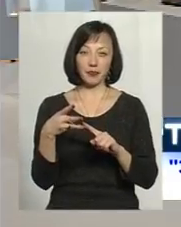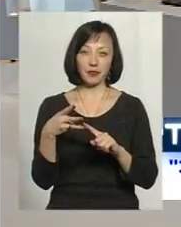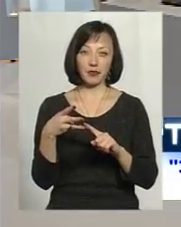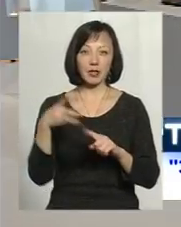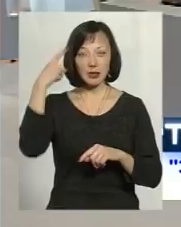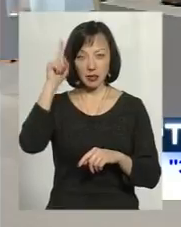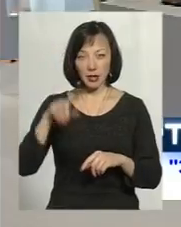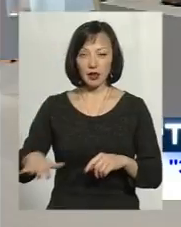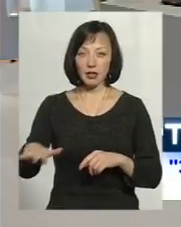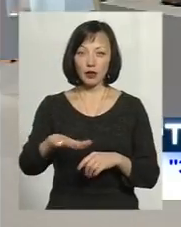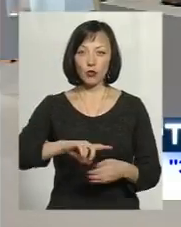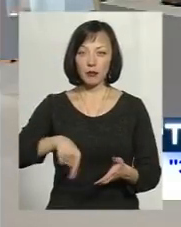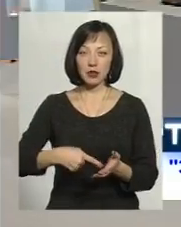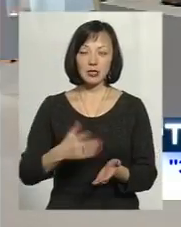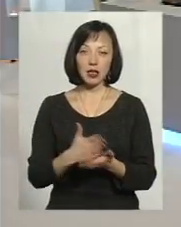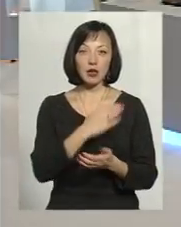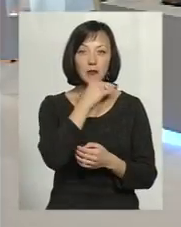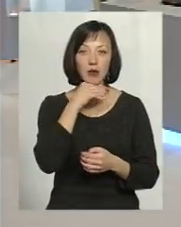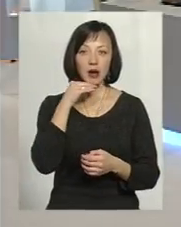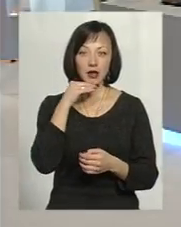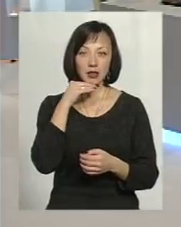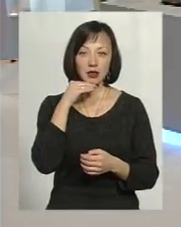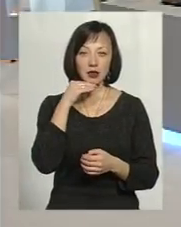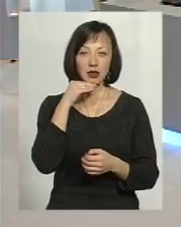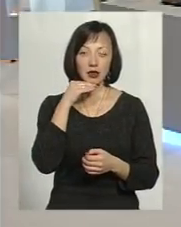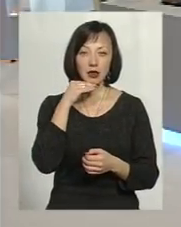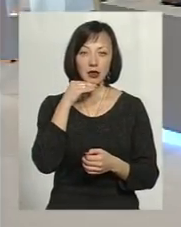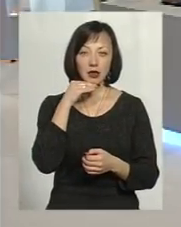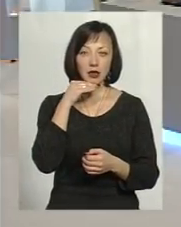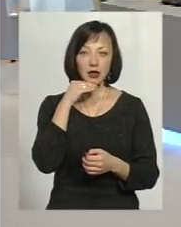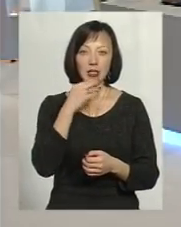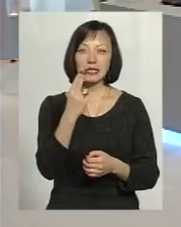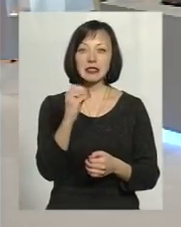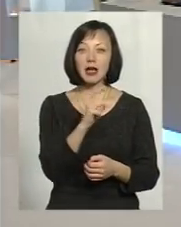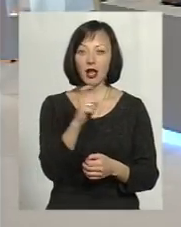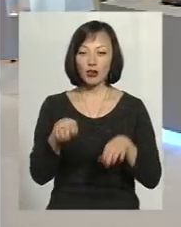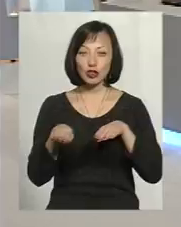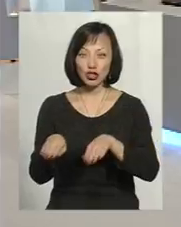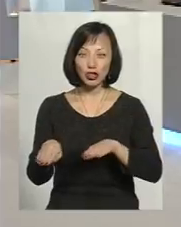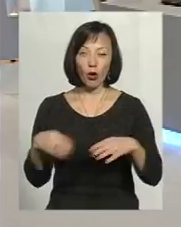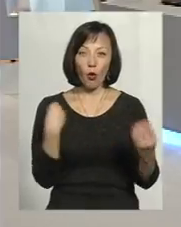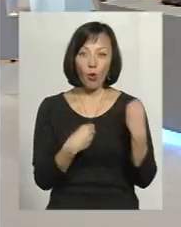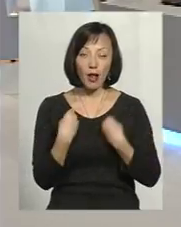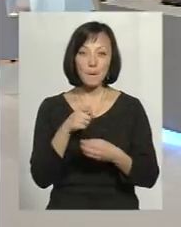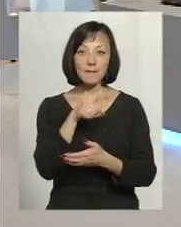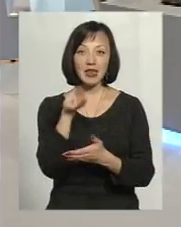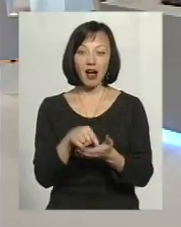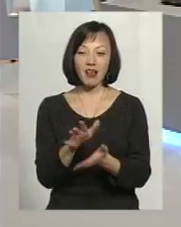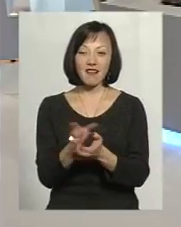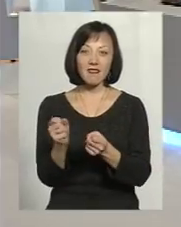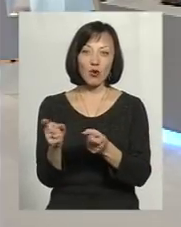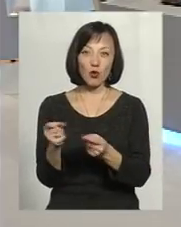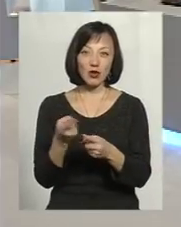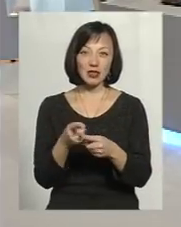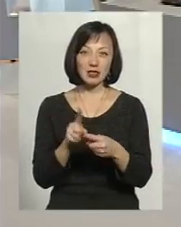відомо, що на території міста є багато цехів, де відбувається пошиття одягу, і питання відходів, які